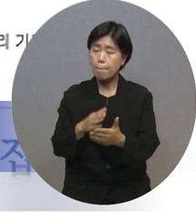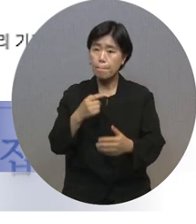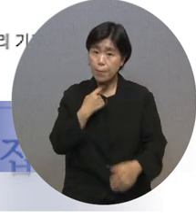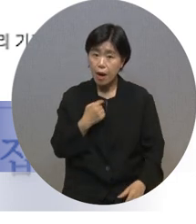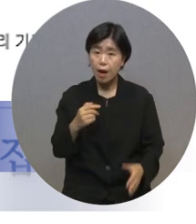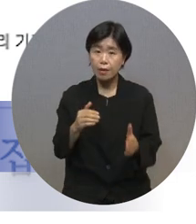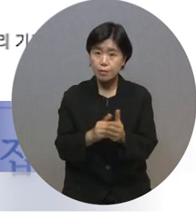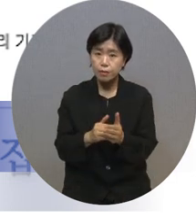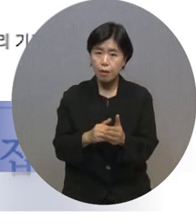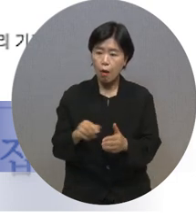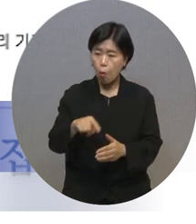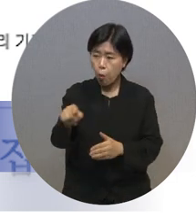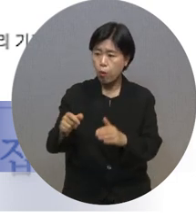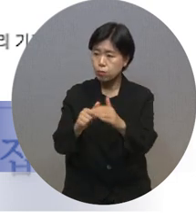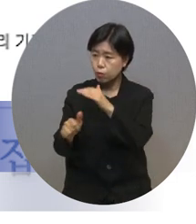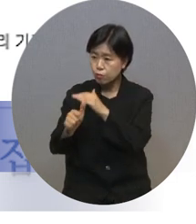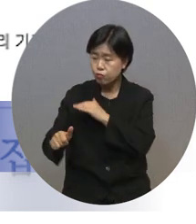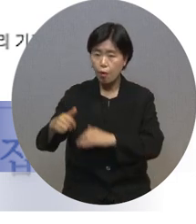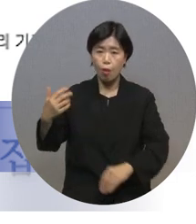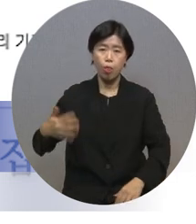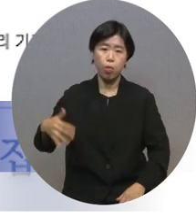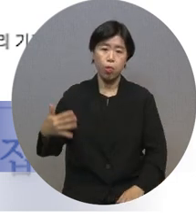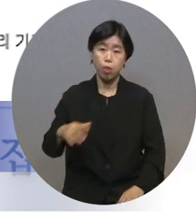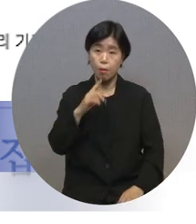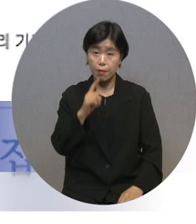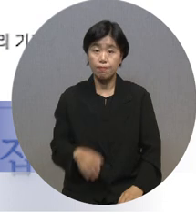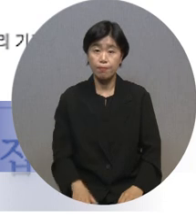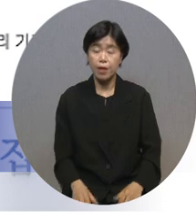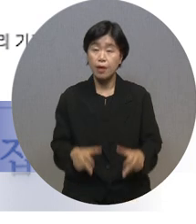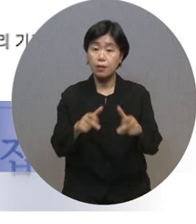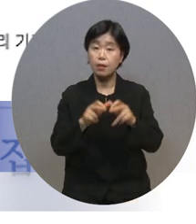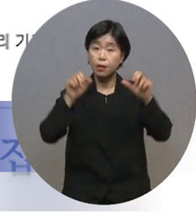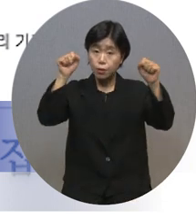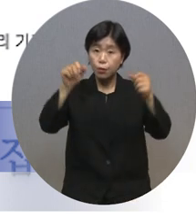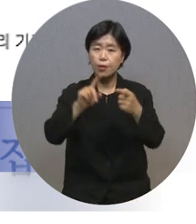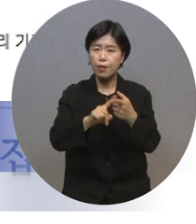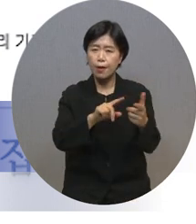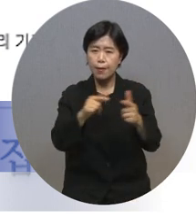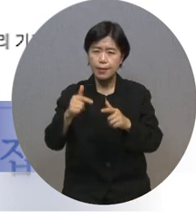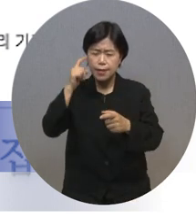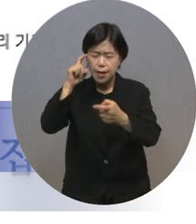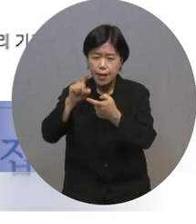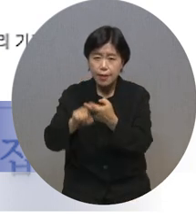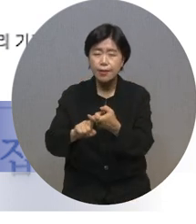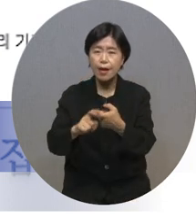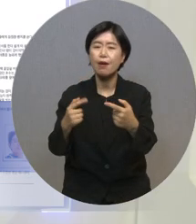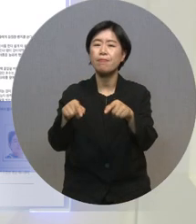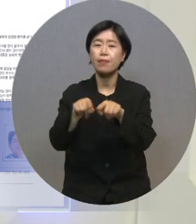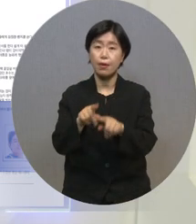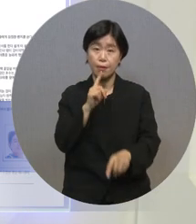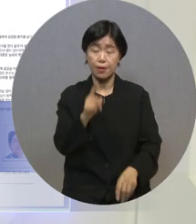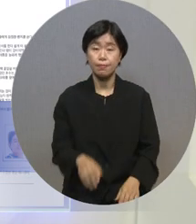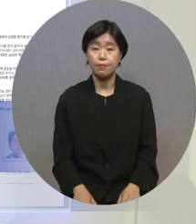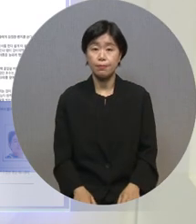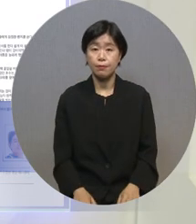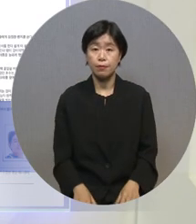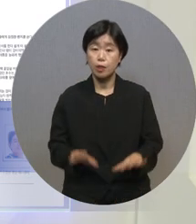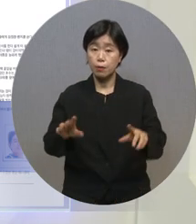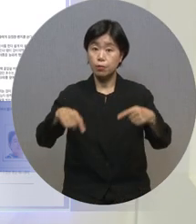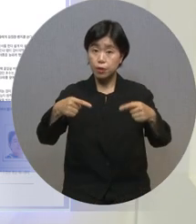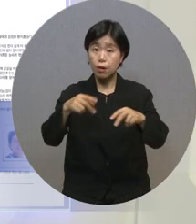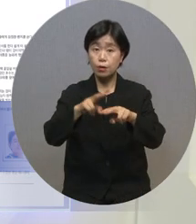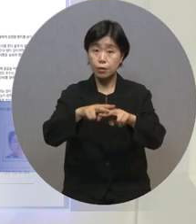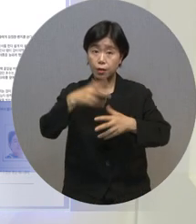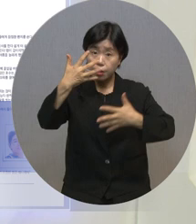만들어내는 선수들이 대단하다며 장애인 체육에 대한 끊임없는 관심을 가지겠다고 말했습니다 한편 이번 휠처